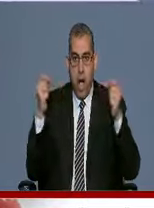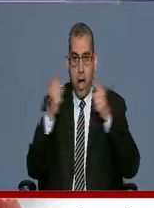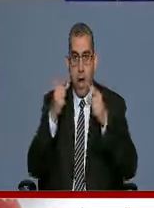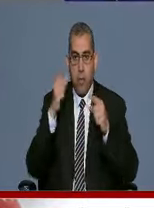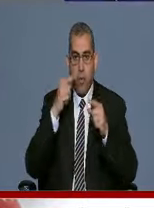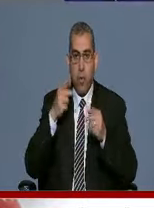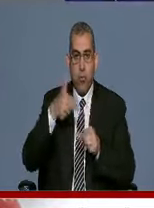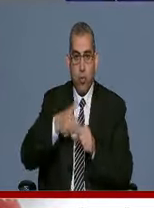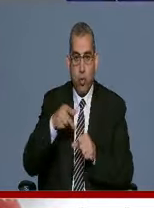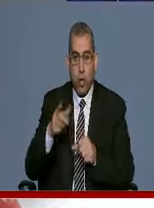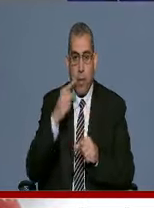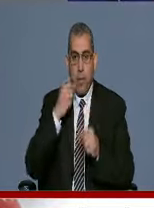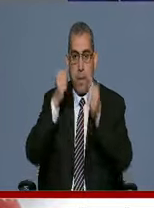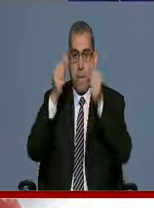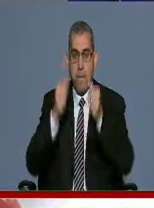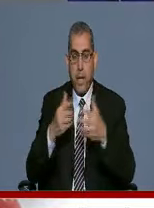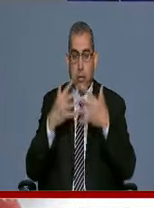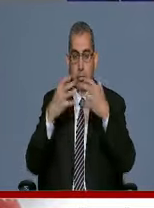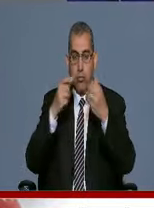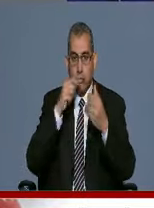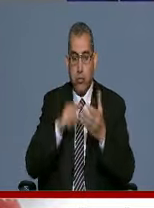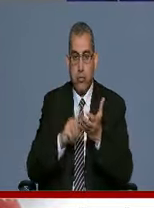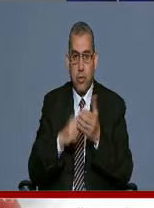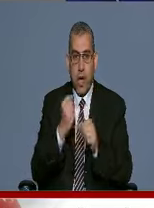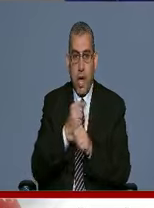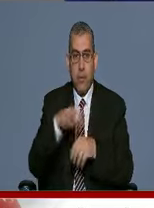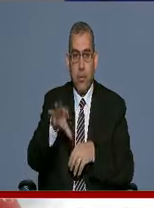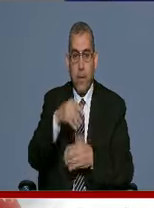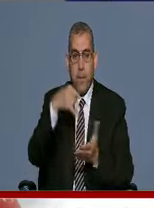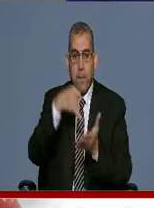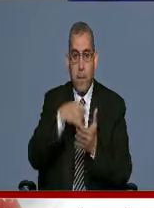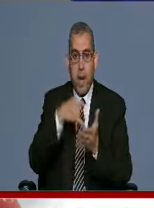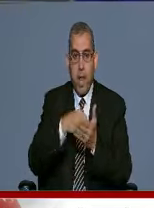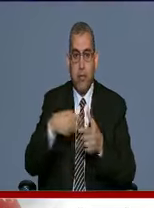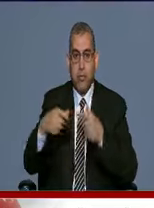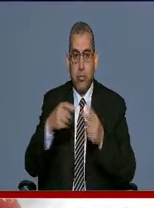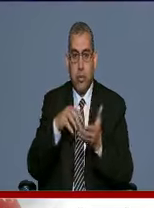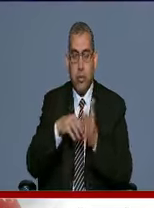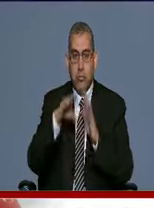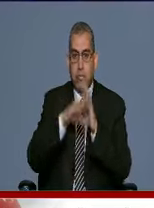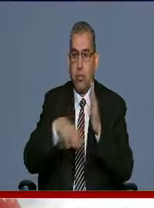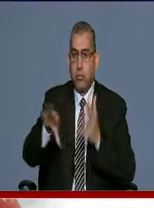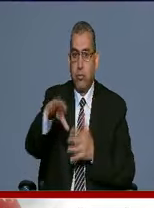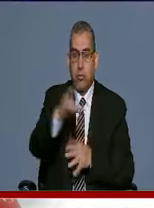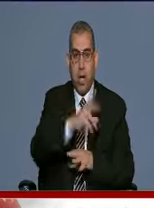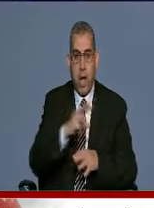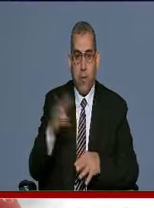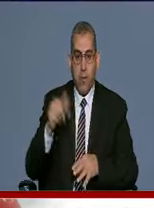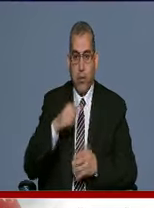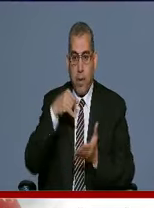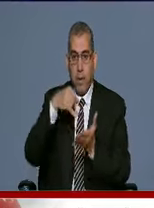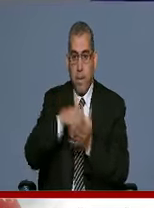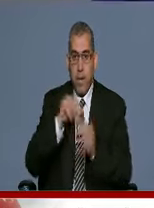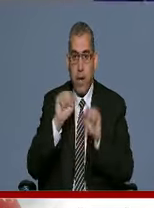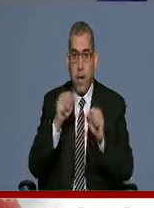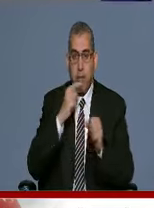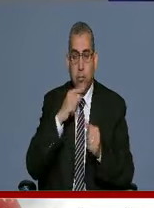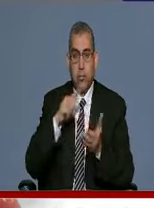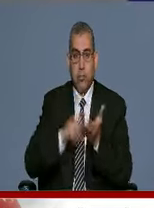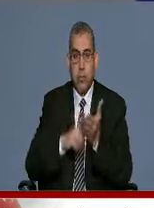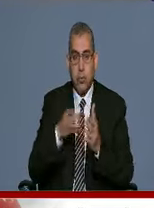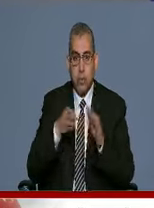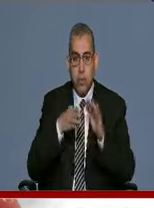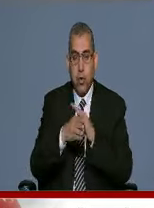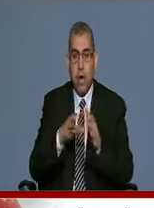والبترول، وبيانات التعافي من الكوارث الموجودة في مراكز السيطرة على مستوياتها المختلفة. المركز فندم بيقوم